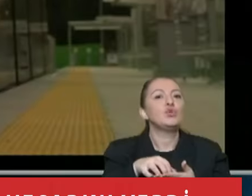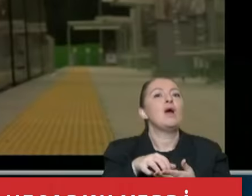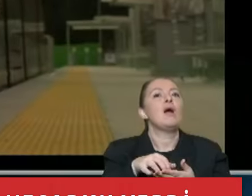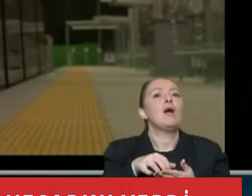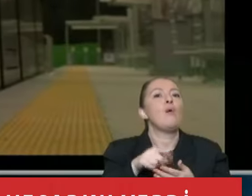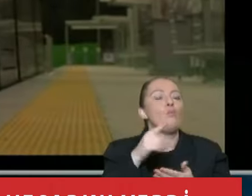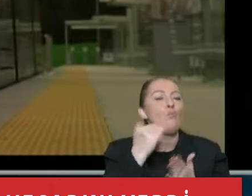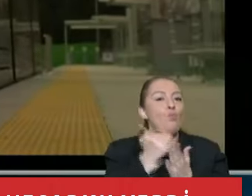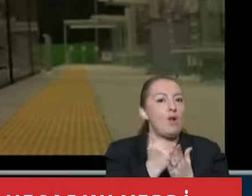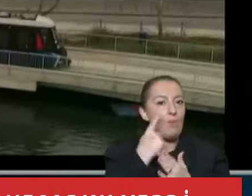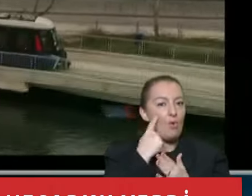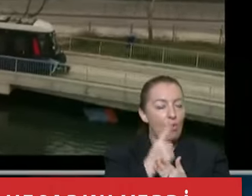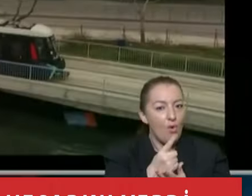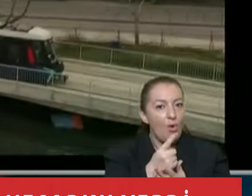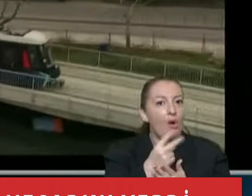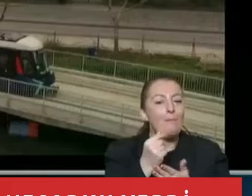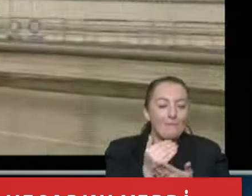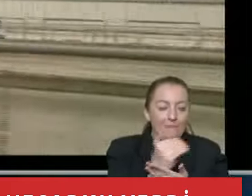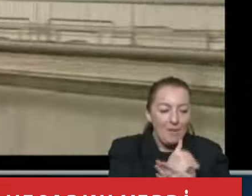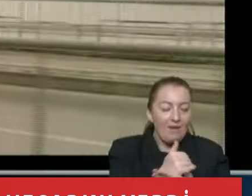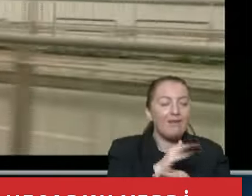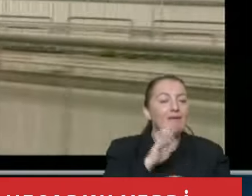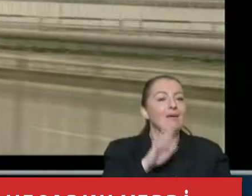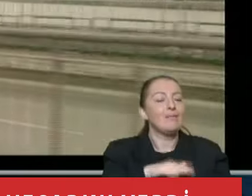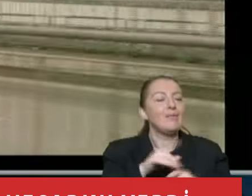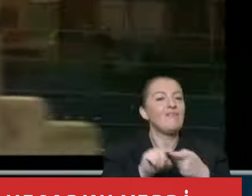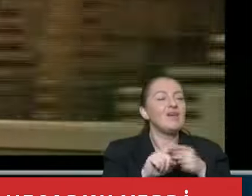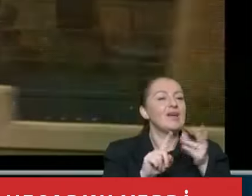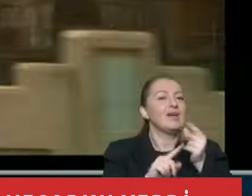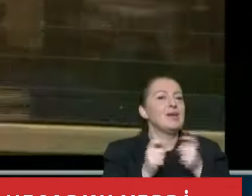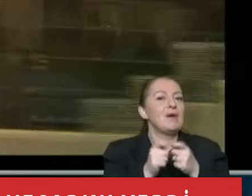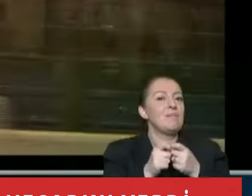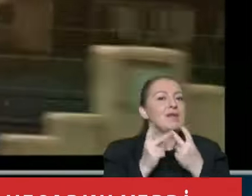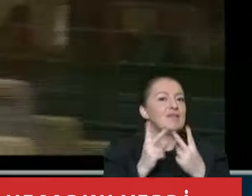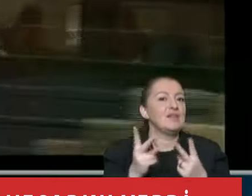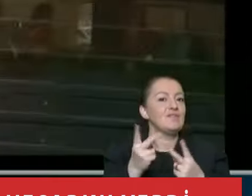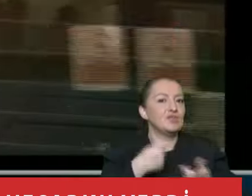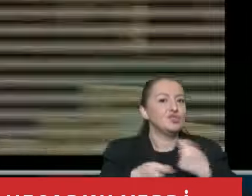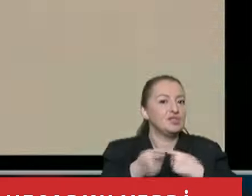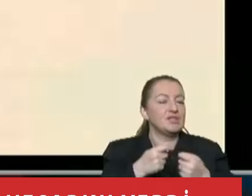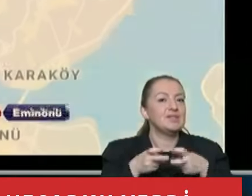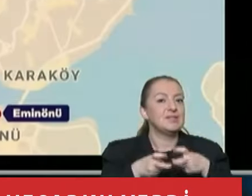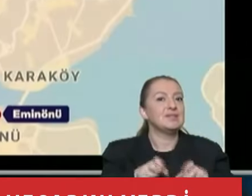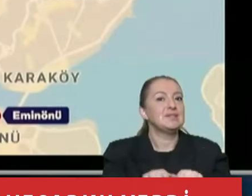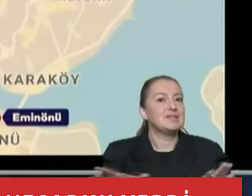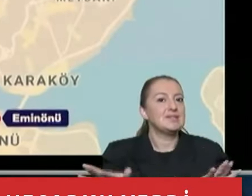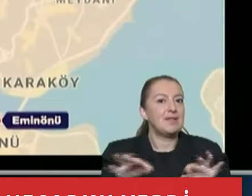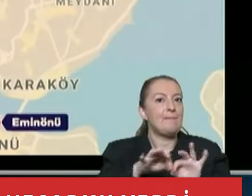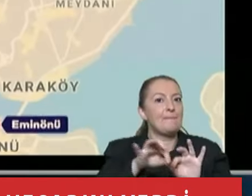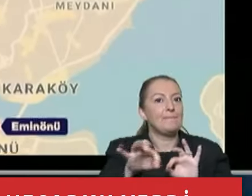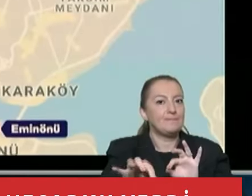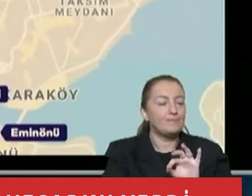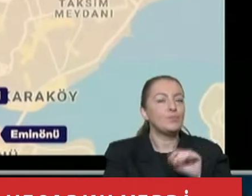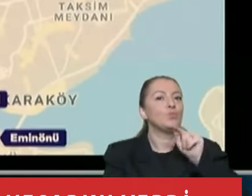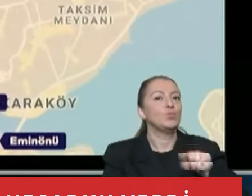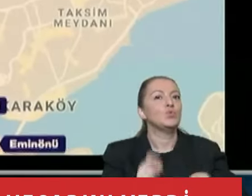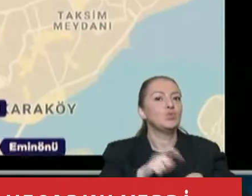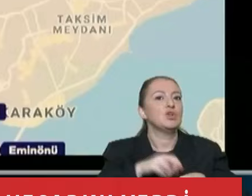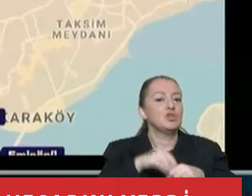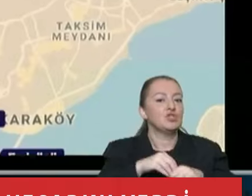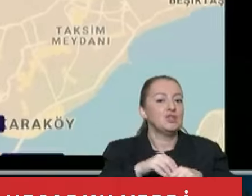üzerinden ayrılacak paylardan yapılan ve İBB tarafından işletilen Ray sistem hat uzunluğu da bu süreç